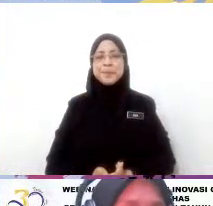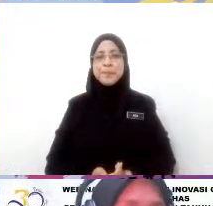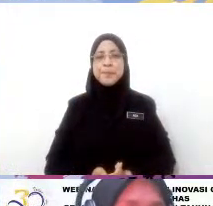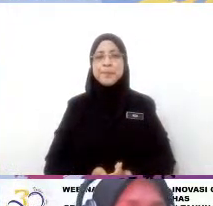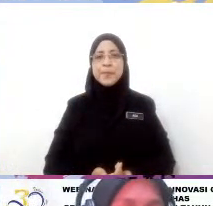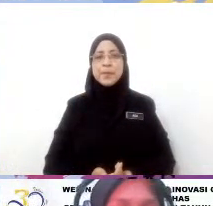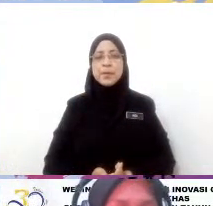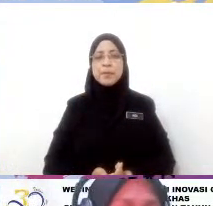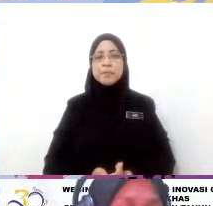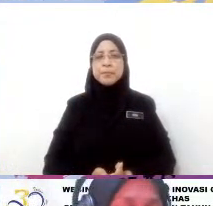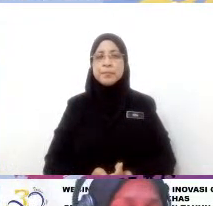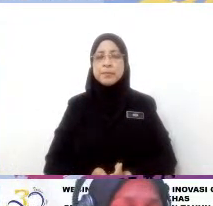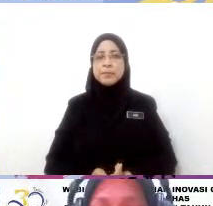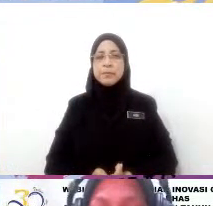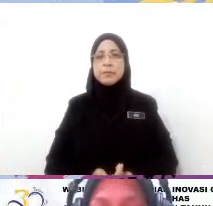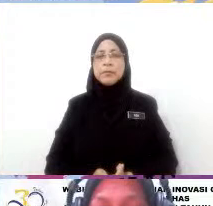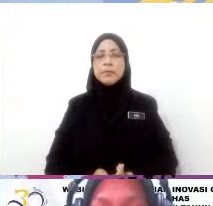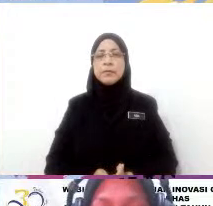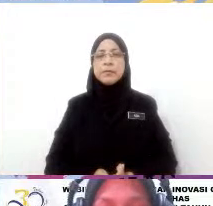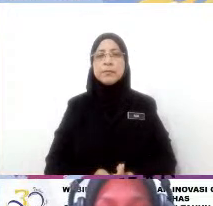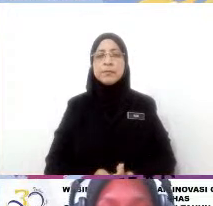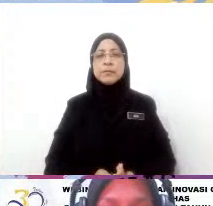Tanpa melengahkan masa.